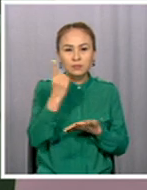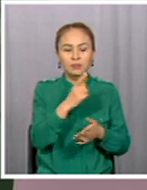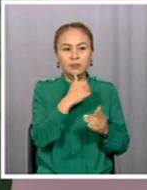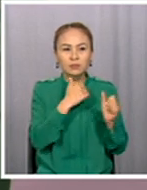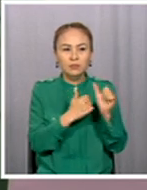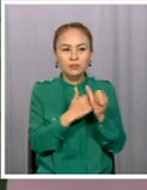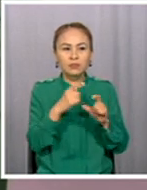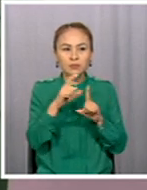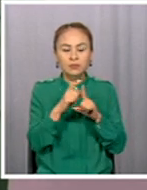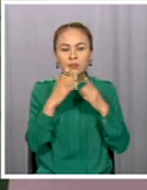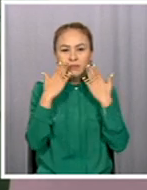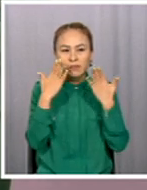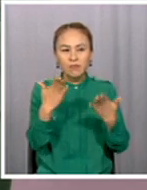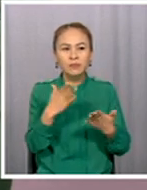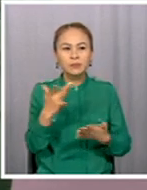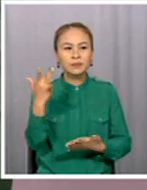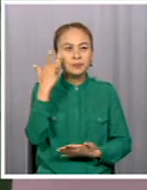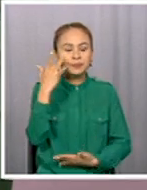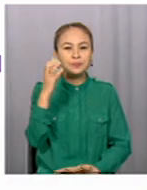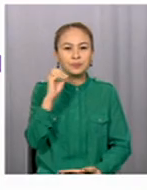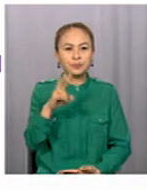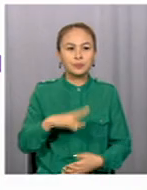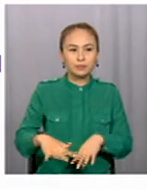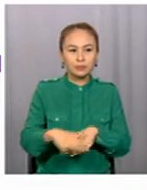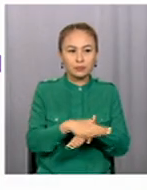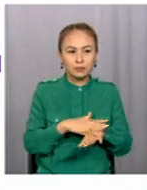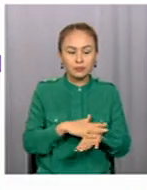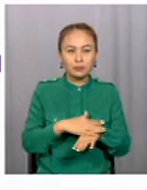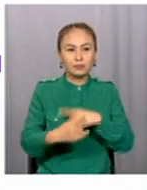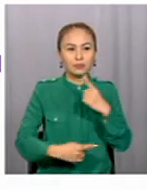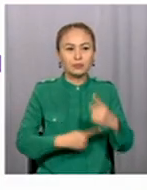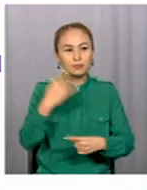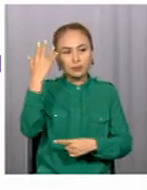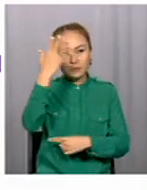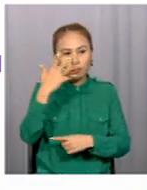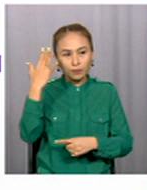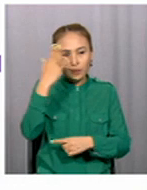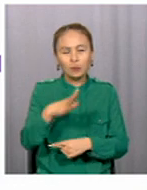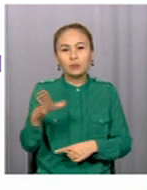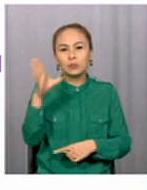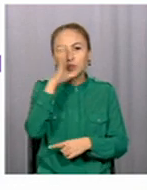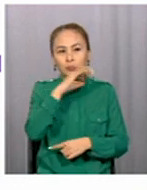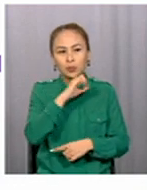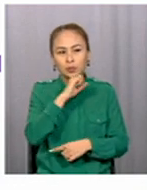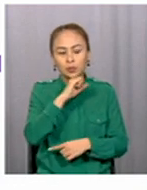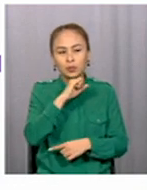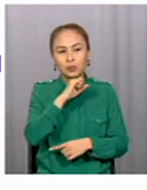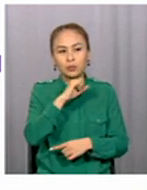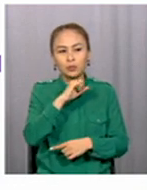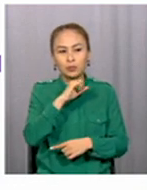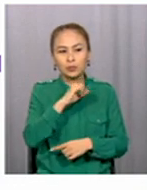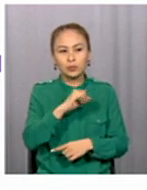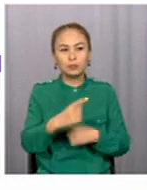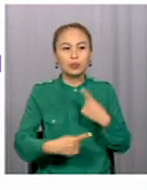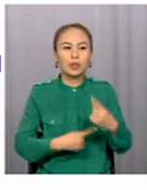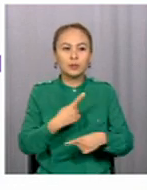оқып алайық. Мәңгілік ел. Ата-баба арманы,